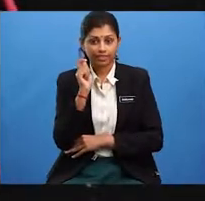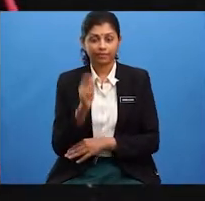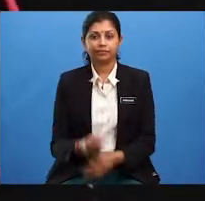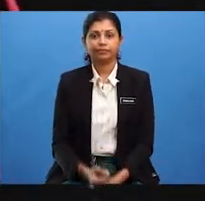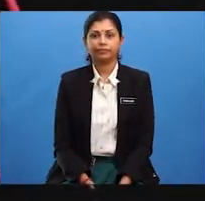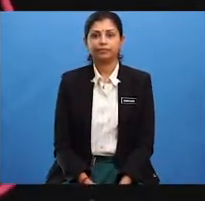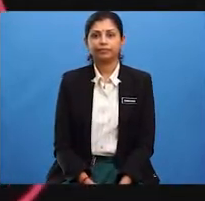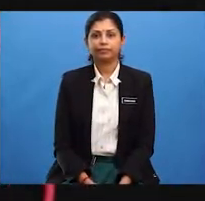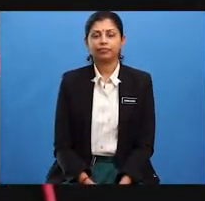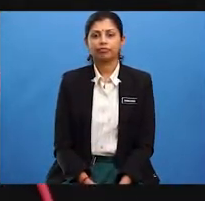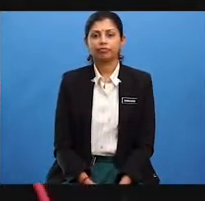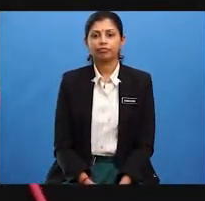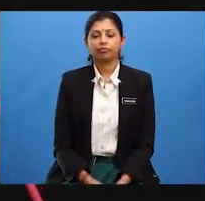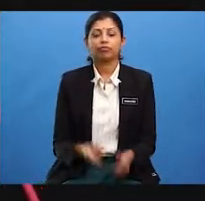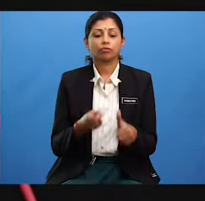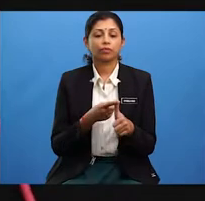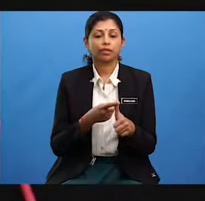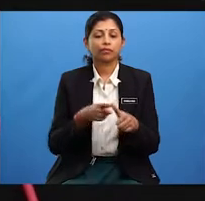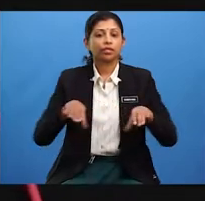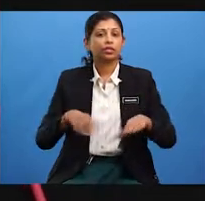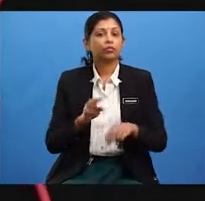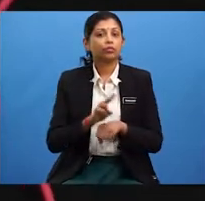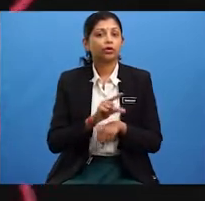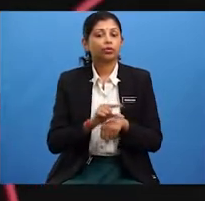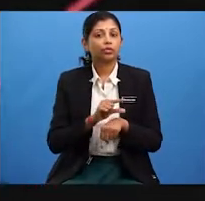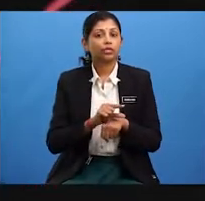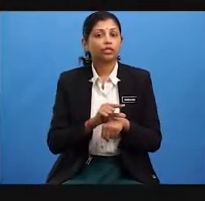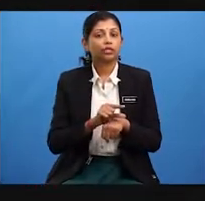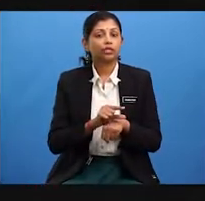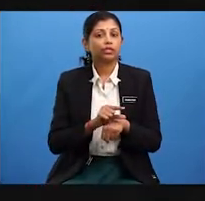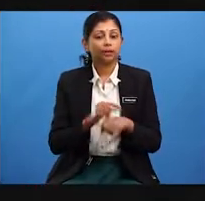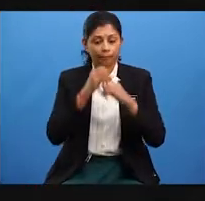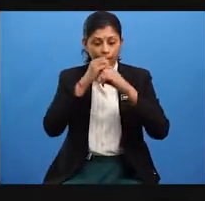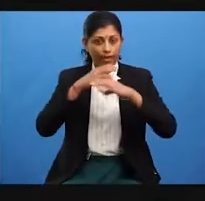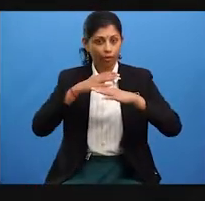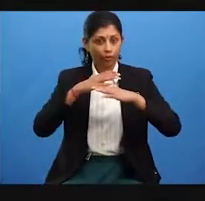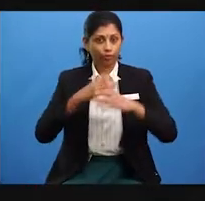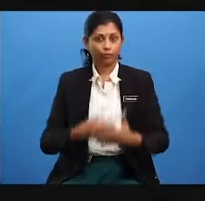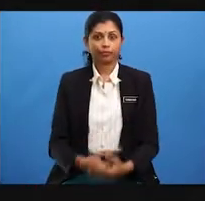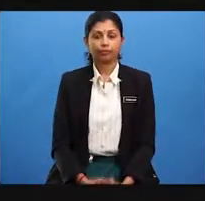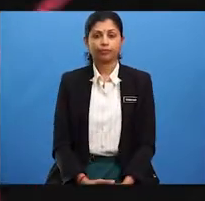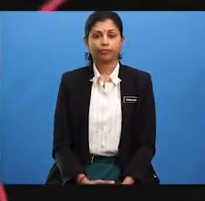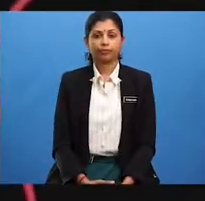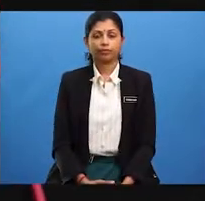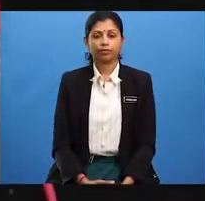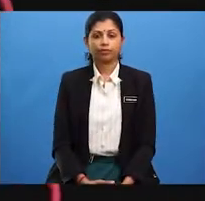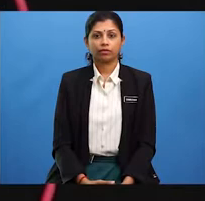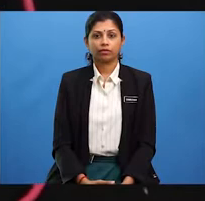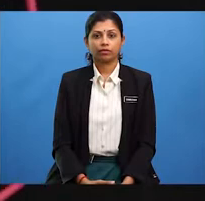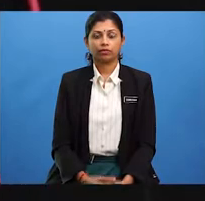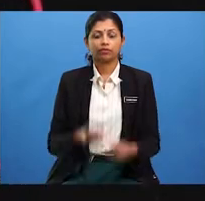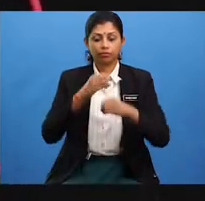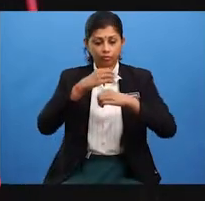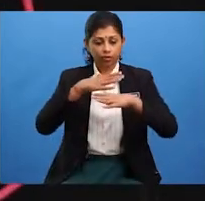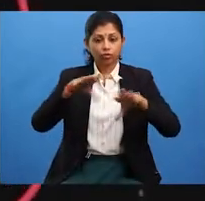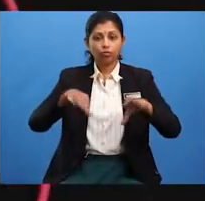diuji. Objek yang pertama cikgu gunakan belon. Okey, ingat lagi belon ini